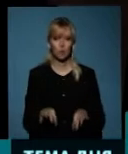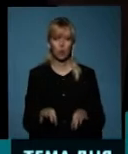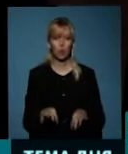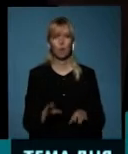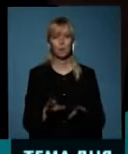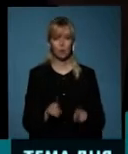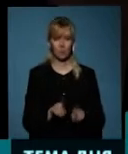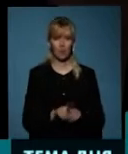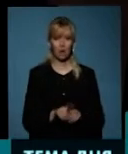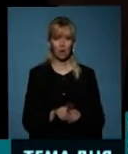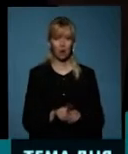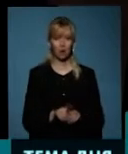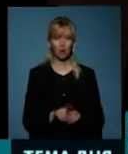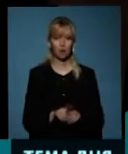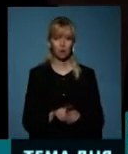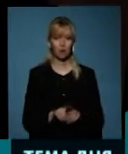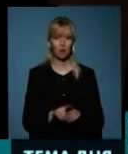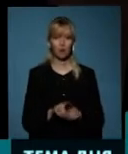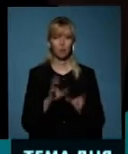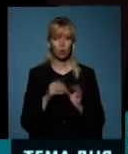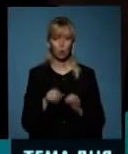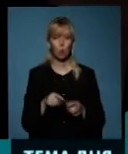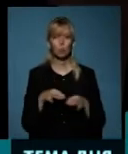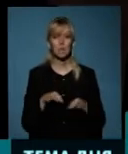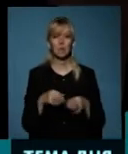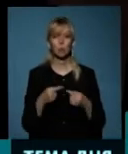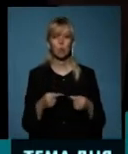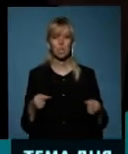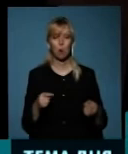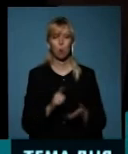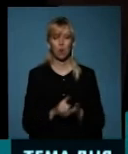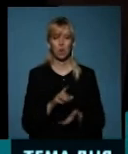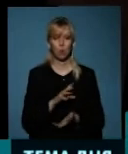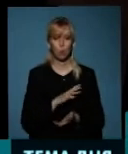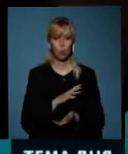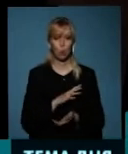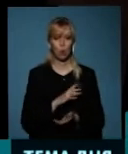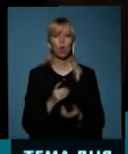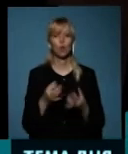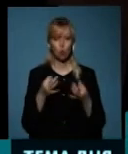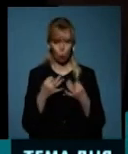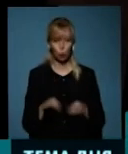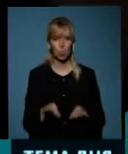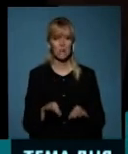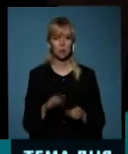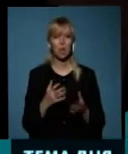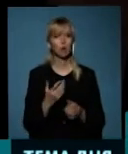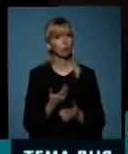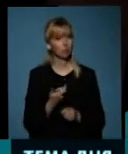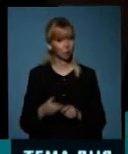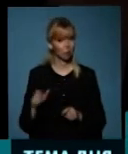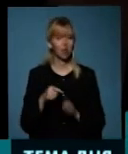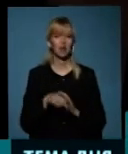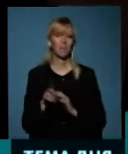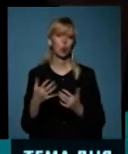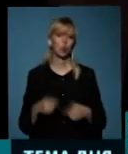така місткість по цьому транспортному засобі повинна бути допустима. Да, допустима. Якщо більше, то значить він